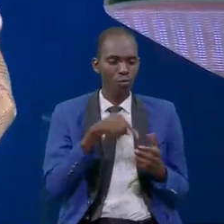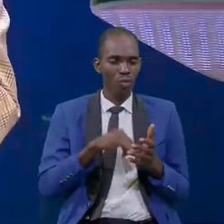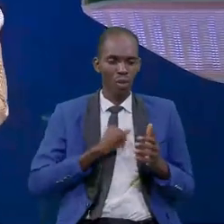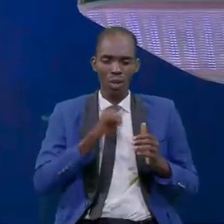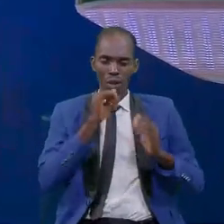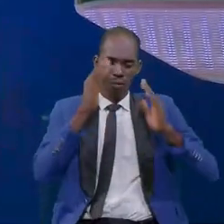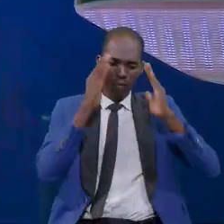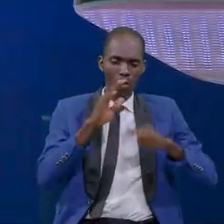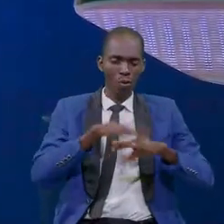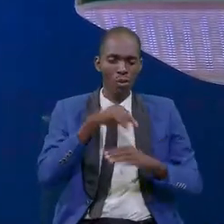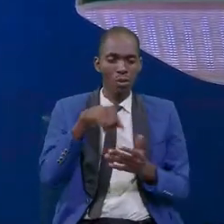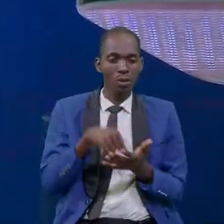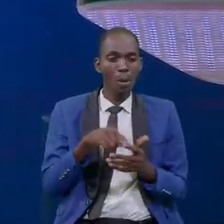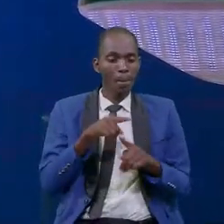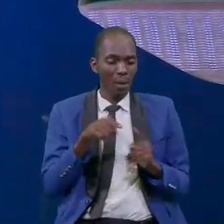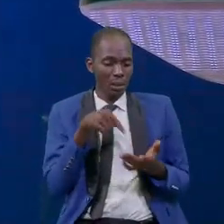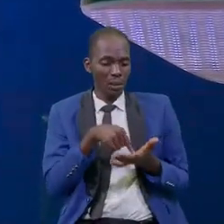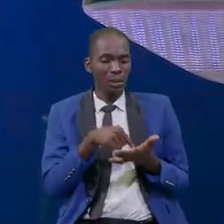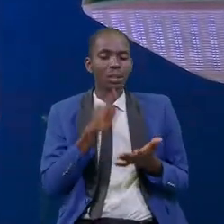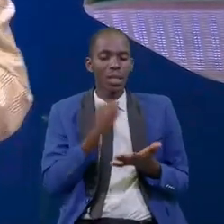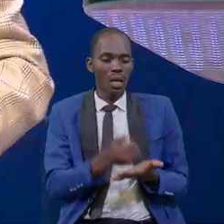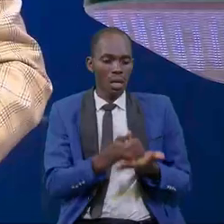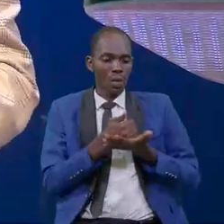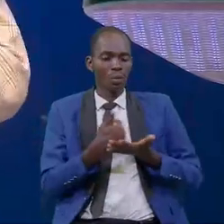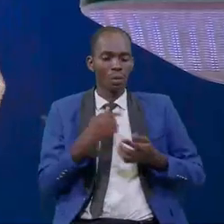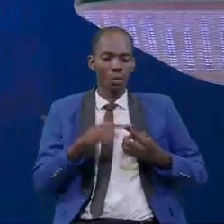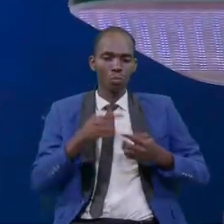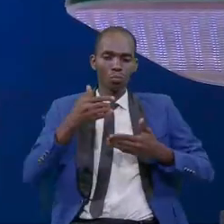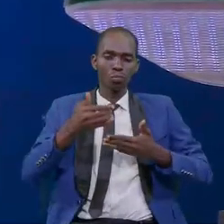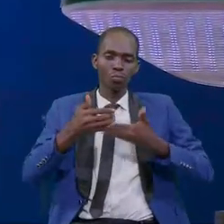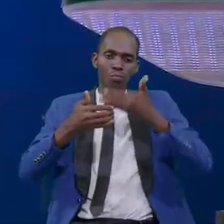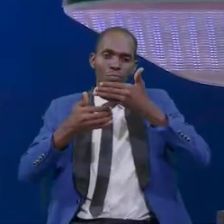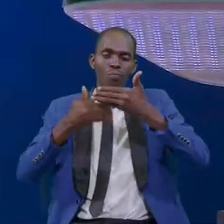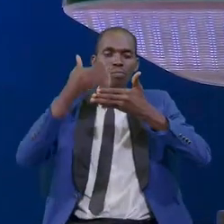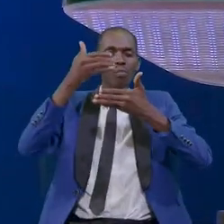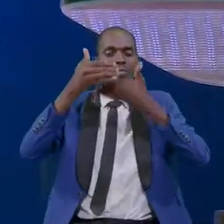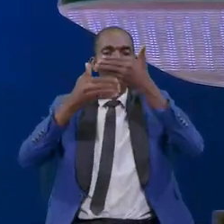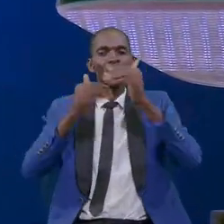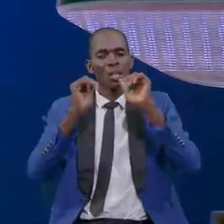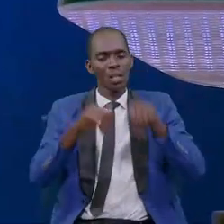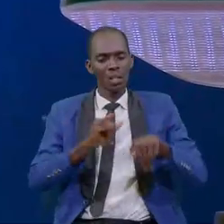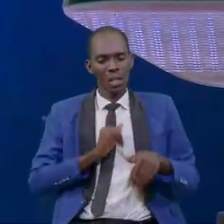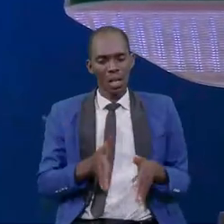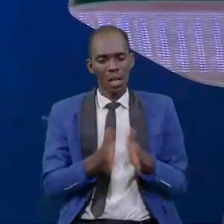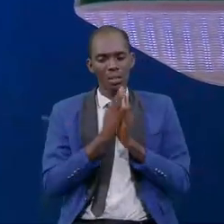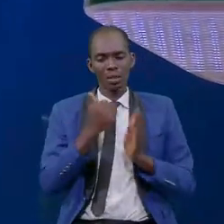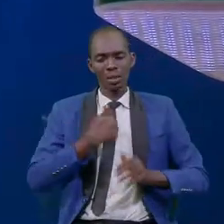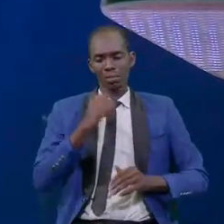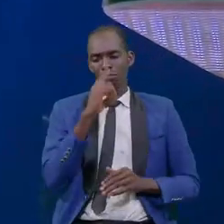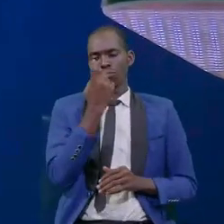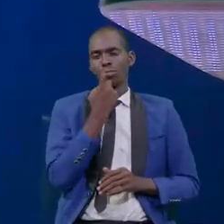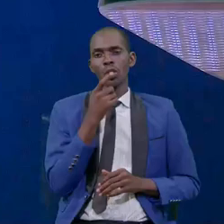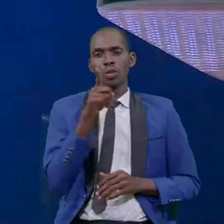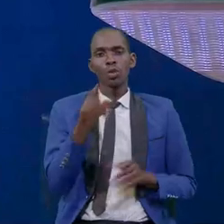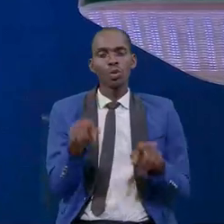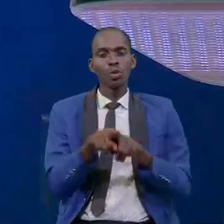constant, je me concentre sur cela, mais cela me fait avancer. Est-ce que je peux vous poser la question? Et puis, tu